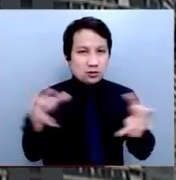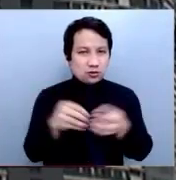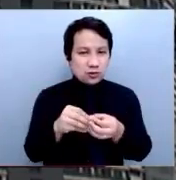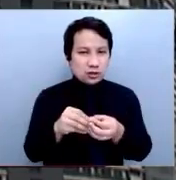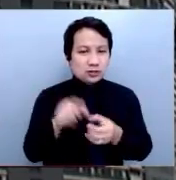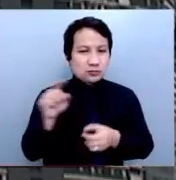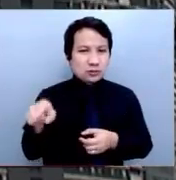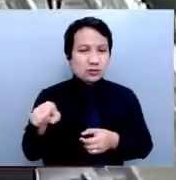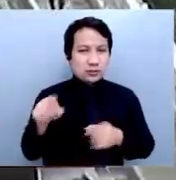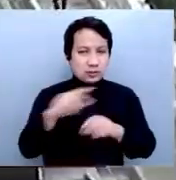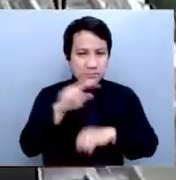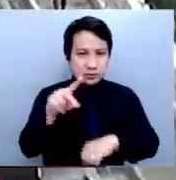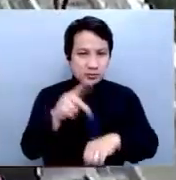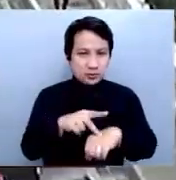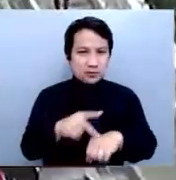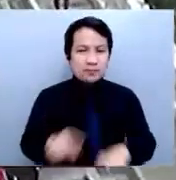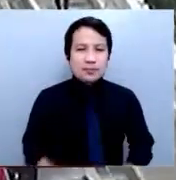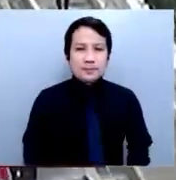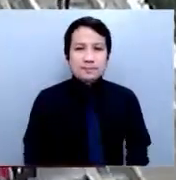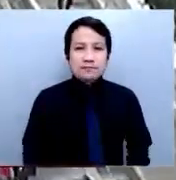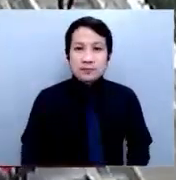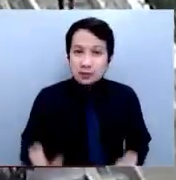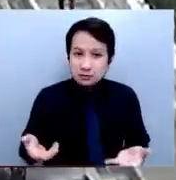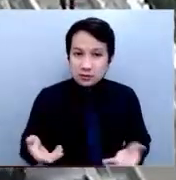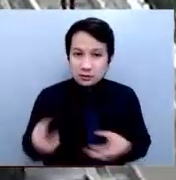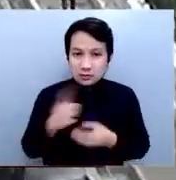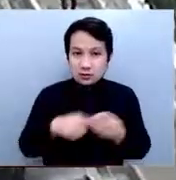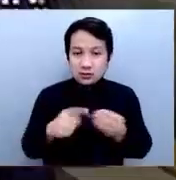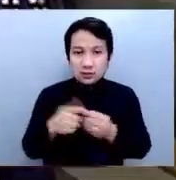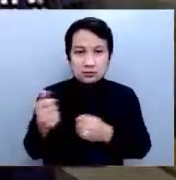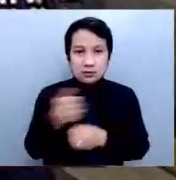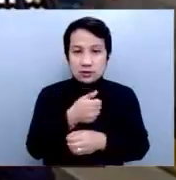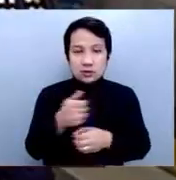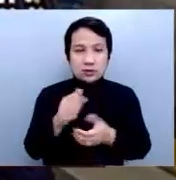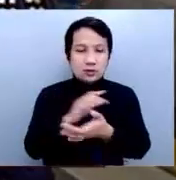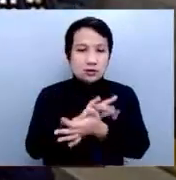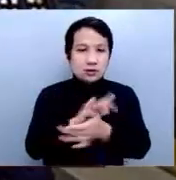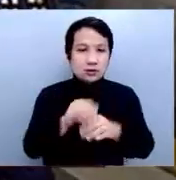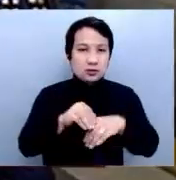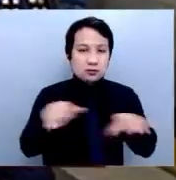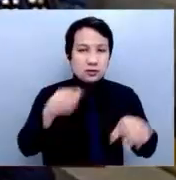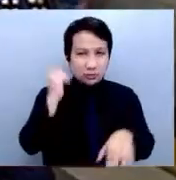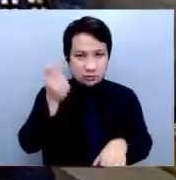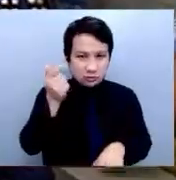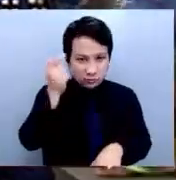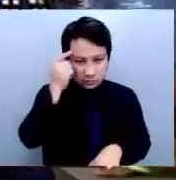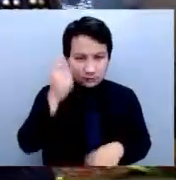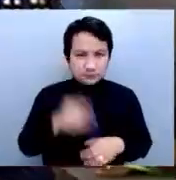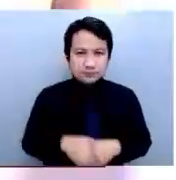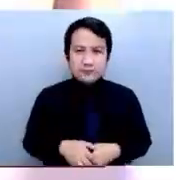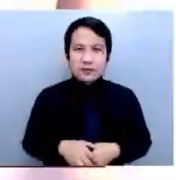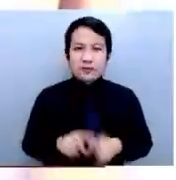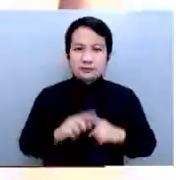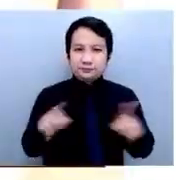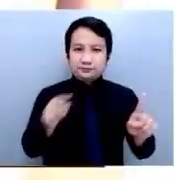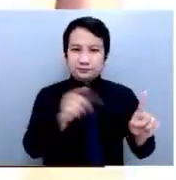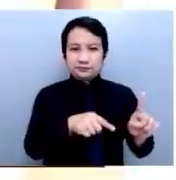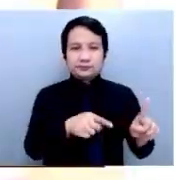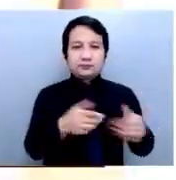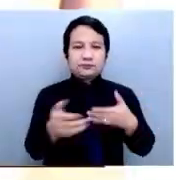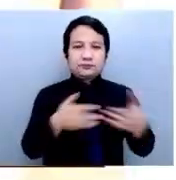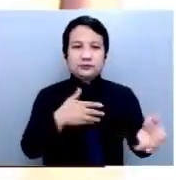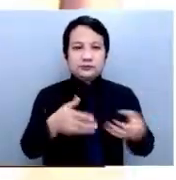ng Pilipinas na karamihan ay ginaso sa COVID-19 response ng gobyerno. Pero kahit ito, nabahiran